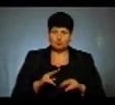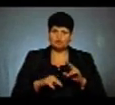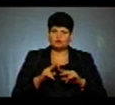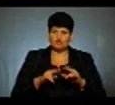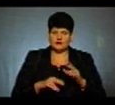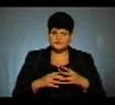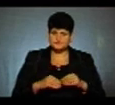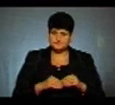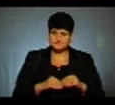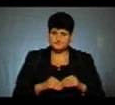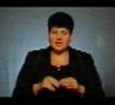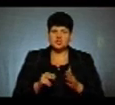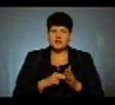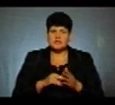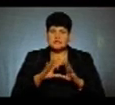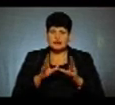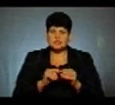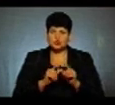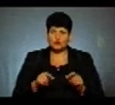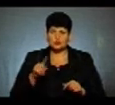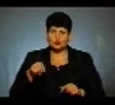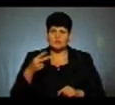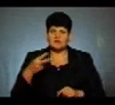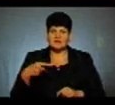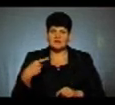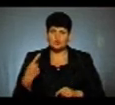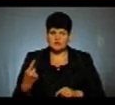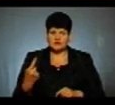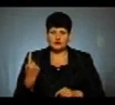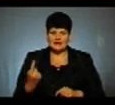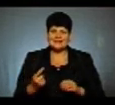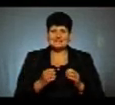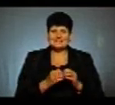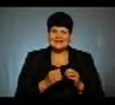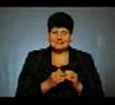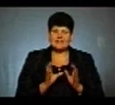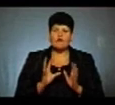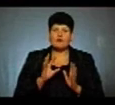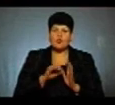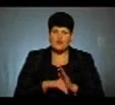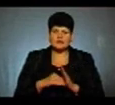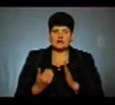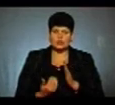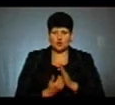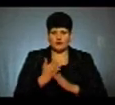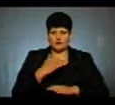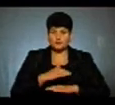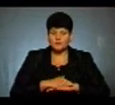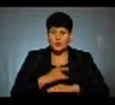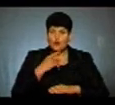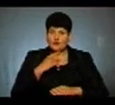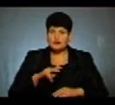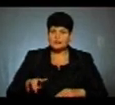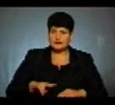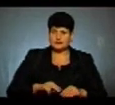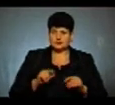збудувати його. Черкаська загальноосвітня школа номер 21 – одна із 10, де впровадили новий предмет, говорить